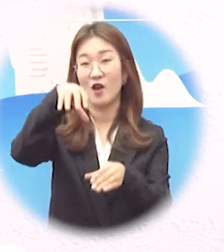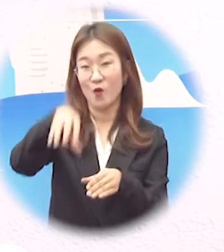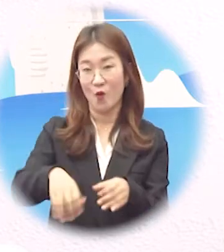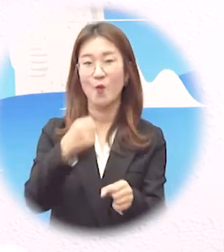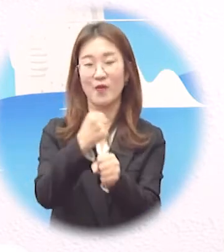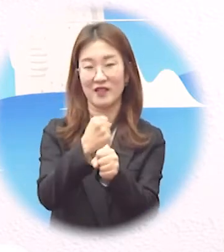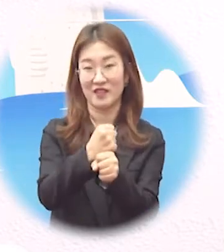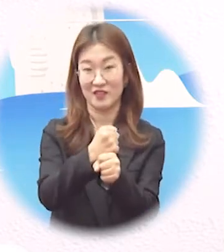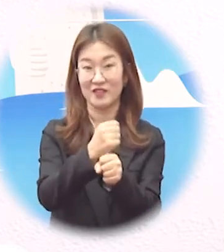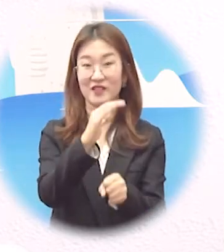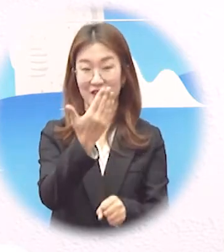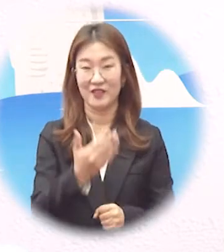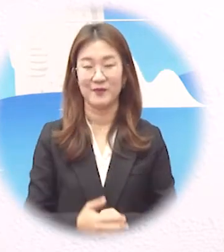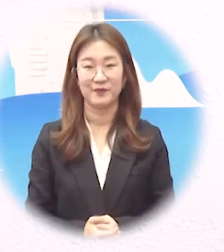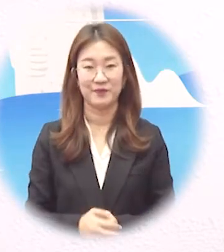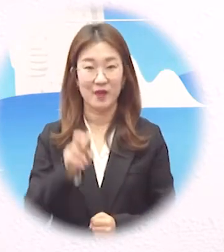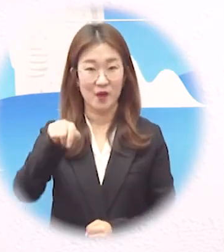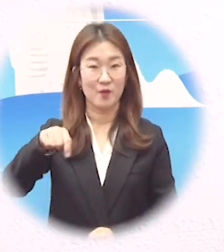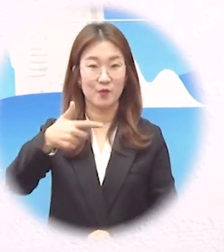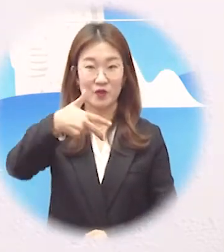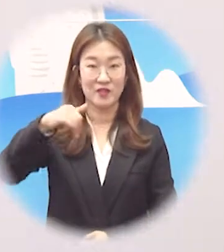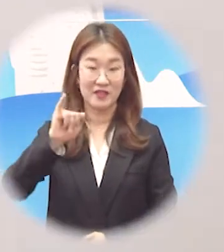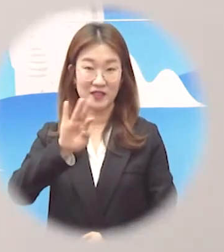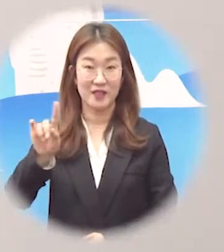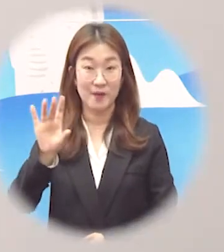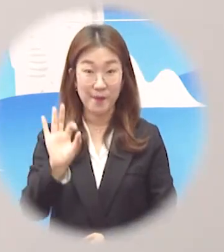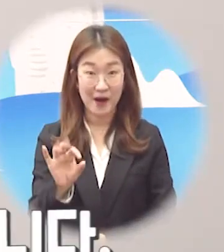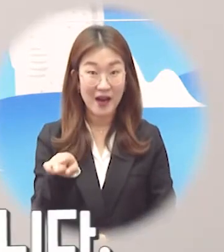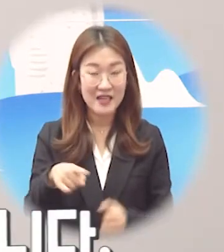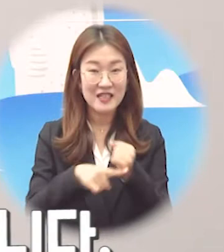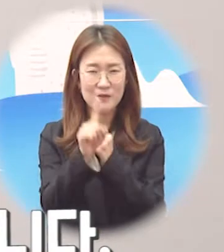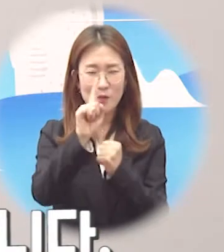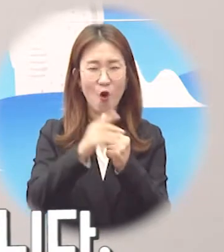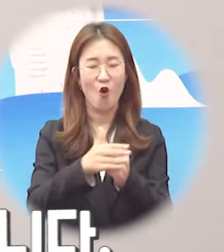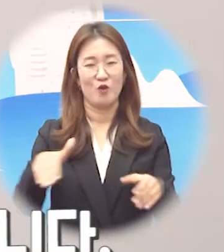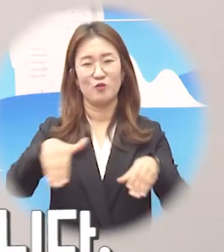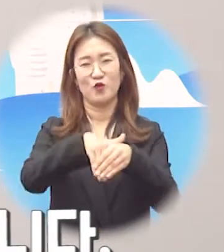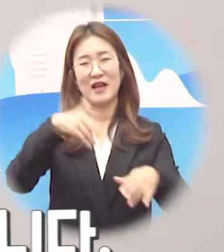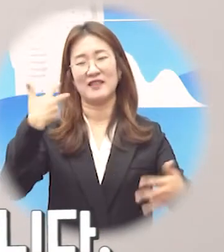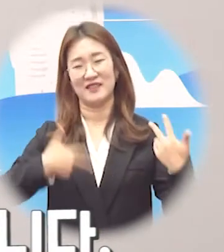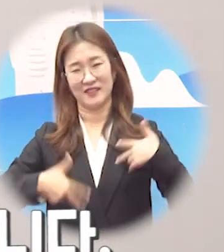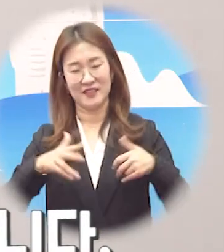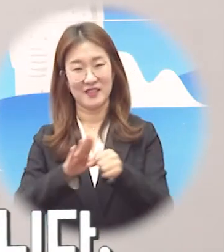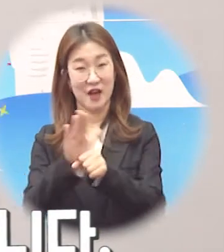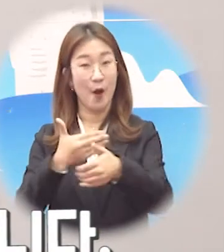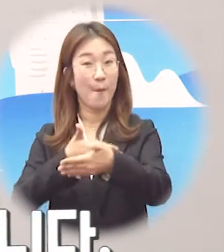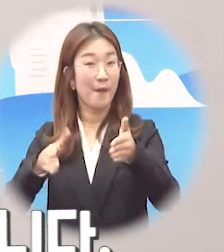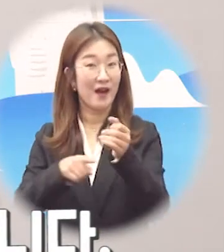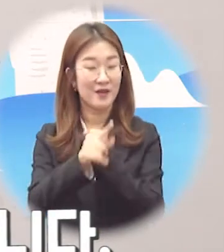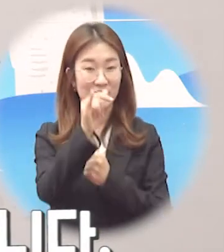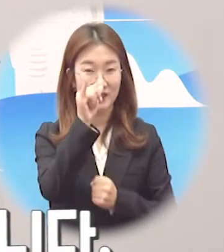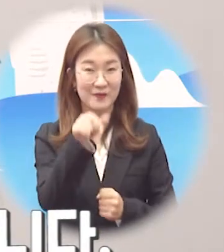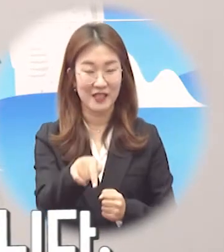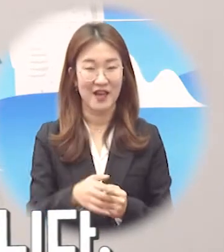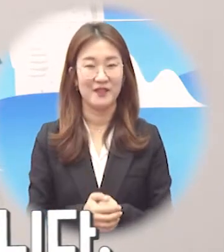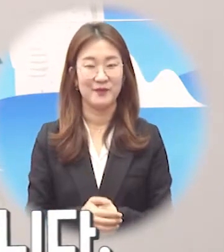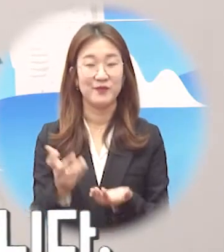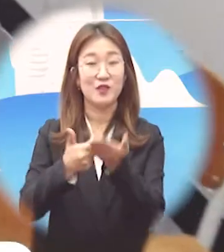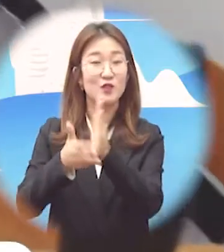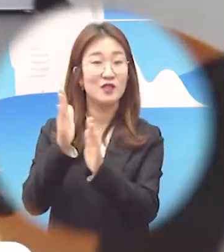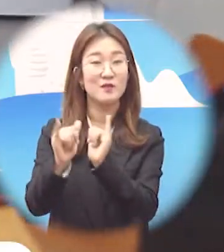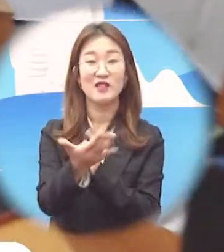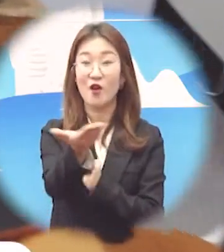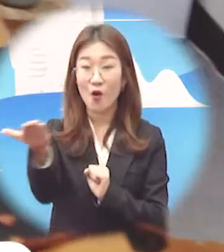문화 공간으로서 만들어진 곳입니다 문씨가 굳이 맘은 문화로 직거래는 살만 이라고 합니다